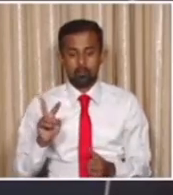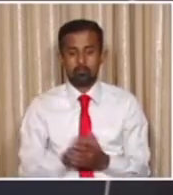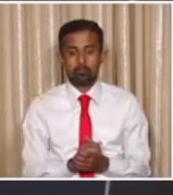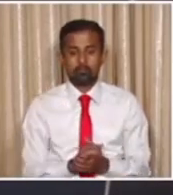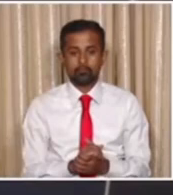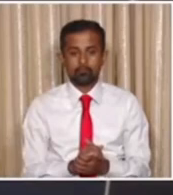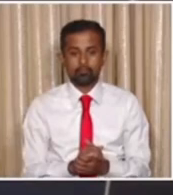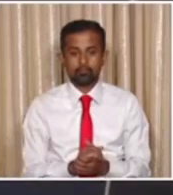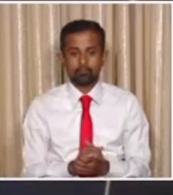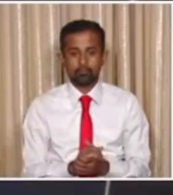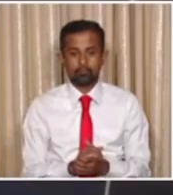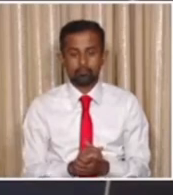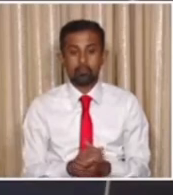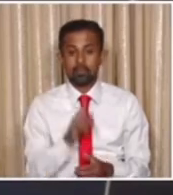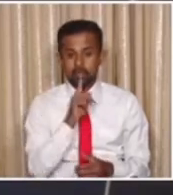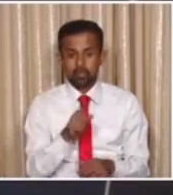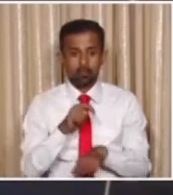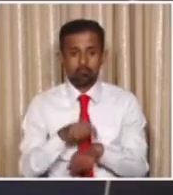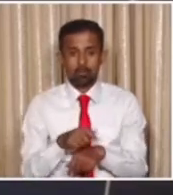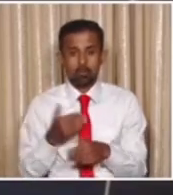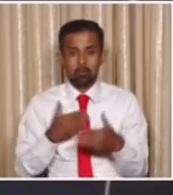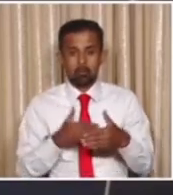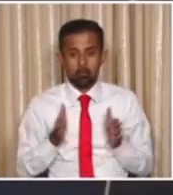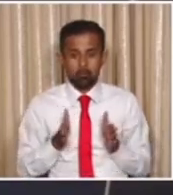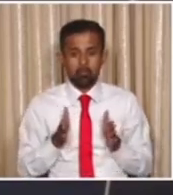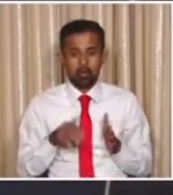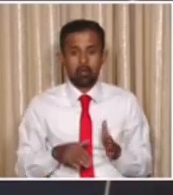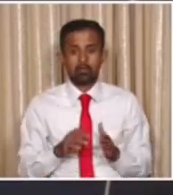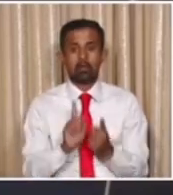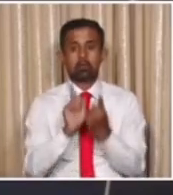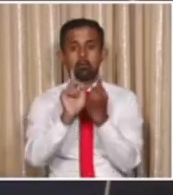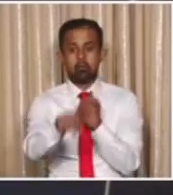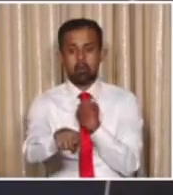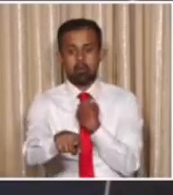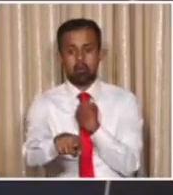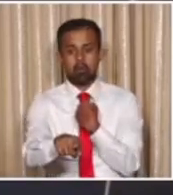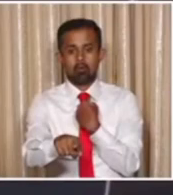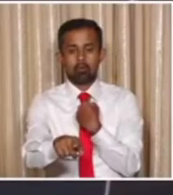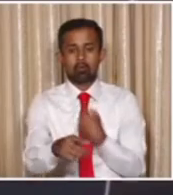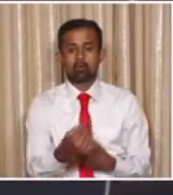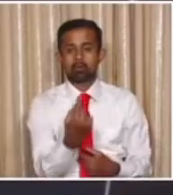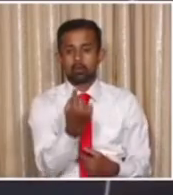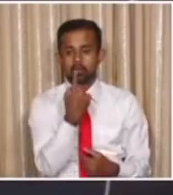එතකොට එහෙම කියන වෙලාවේ මේ පැත්තේ කැබිනට් එකේ හිටපු අය තමයි අද සමහර අය එහා පැත්තේ ඉඳලා කරුණු